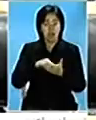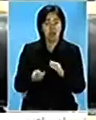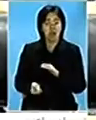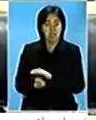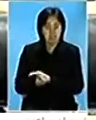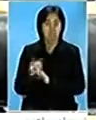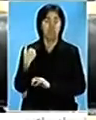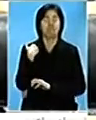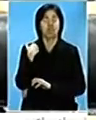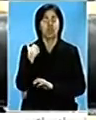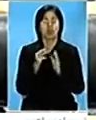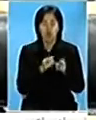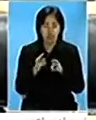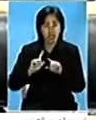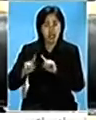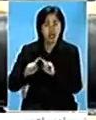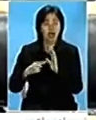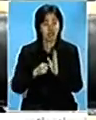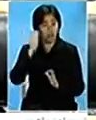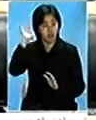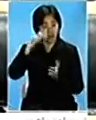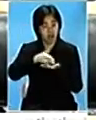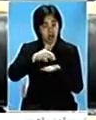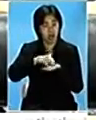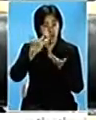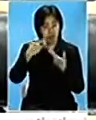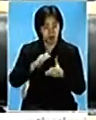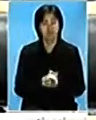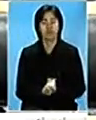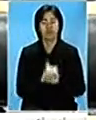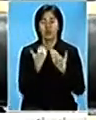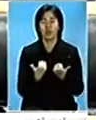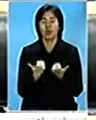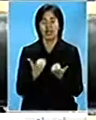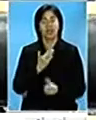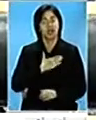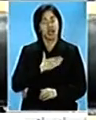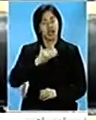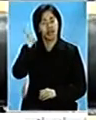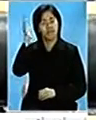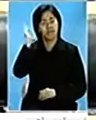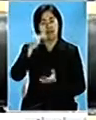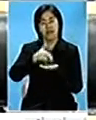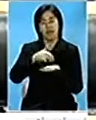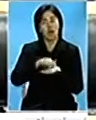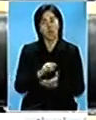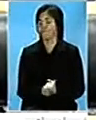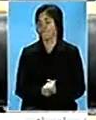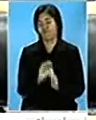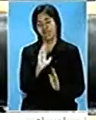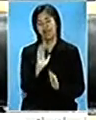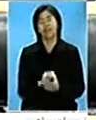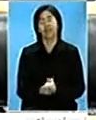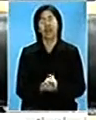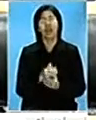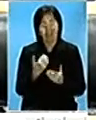ากมายมีทุกวิธีเมื่อวานนี้ฉันก็อภิปรายไปแล้วทีนึงนะคะวันนี้ดิฉันจะอภิปรายท่านบอกว่าไม่ให้แล้วแต่ท่านให้ก็